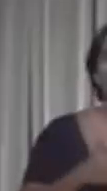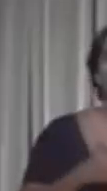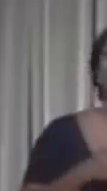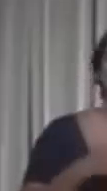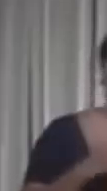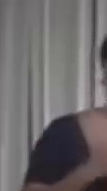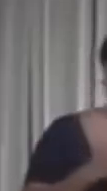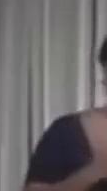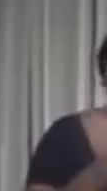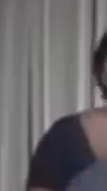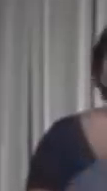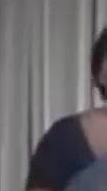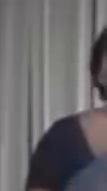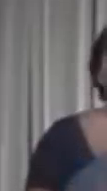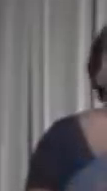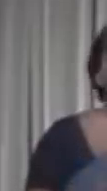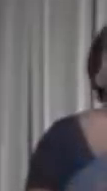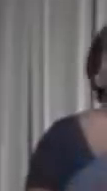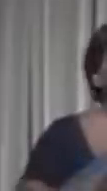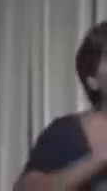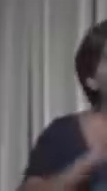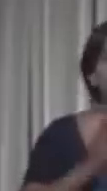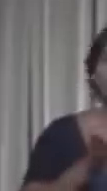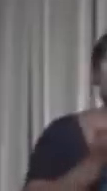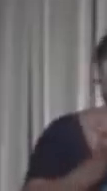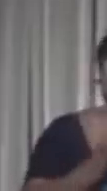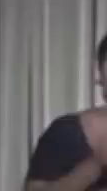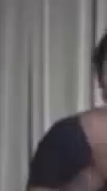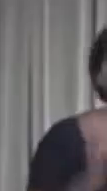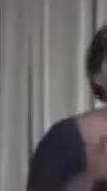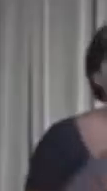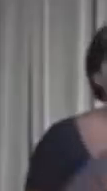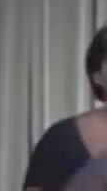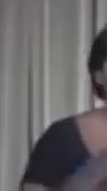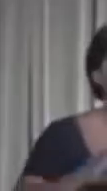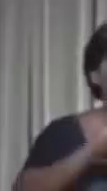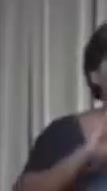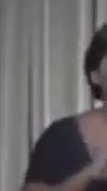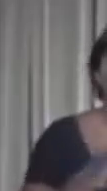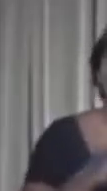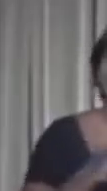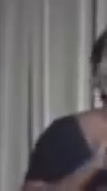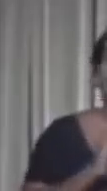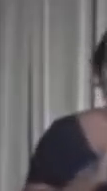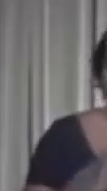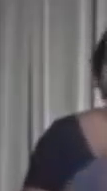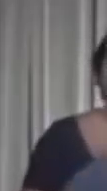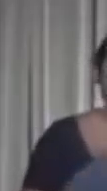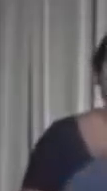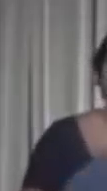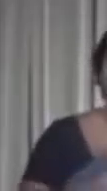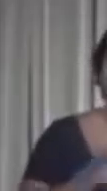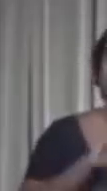என்று இந்த தேர்தல் வாக்குறுதியிலே நீங்கள் ஒரே நாடு ஒரே சட்டம் என்று சொன்னதை நாங்கள் ஏற்றுக்கொள்கிறோம். ஒரே நாட்டு ஒரு நாடு தான், இது ரெண்டு நாடு